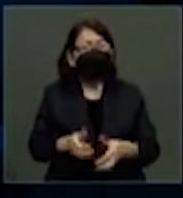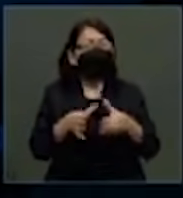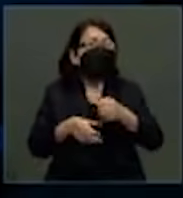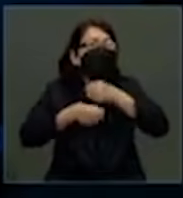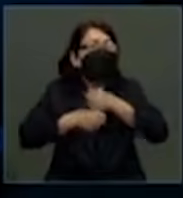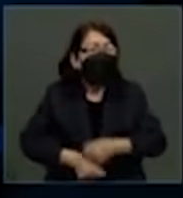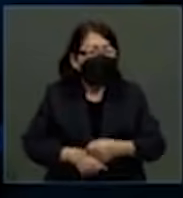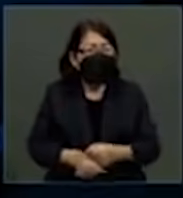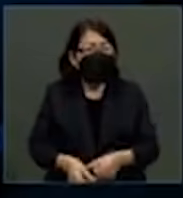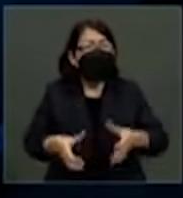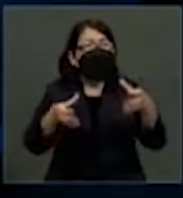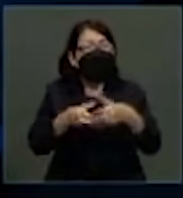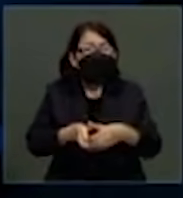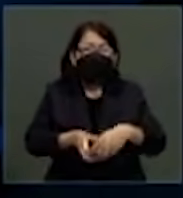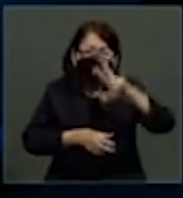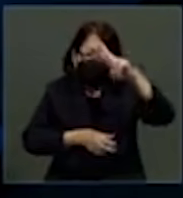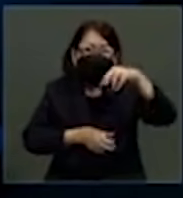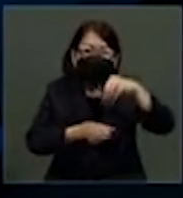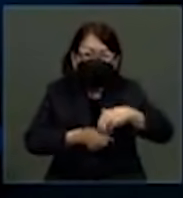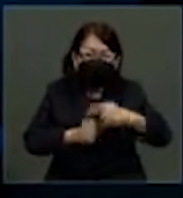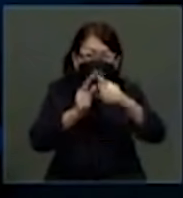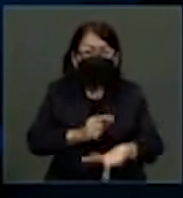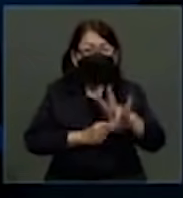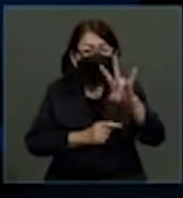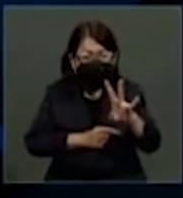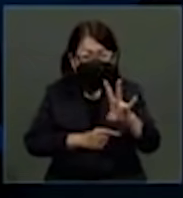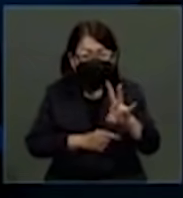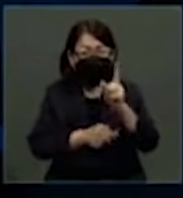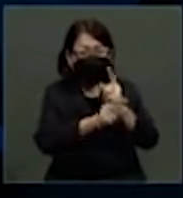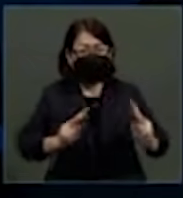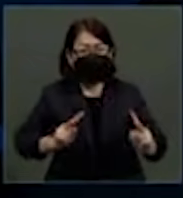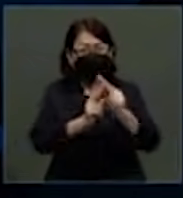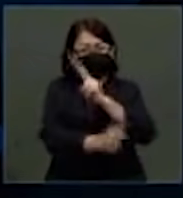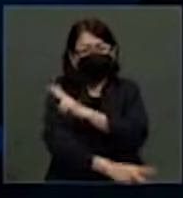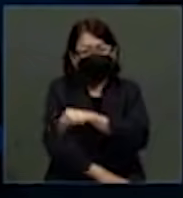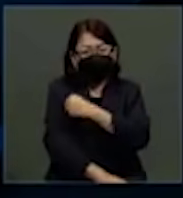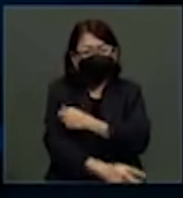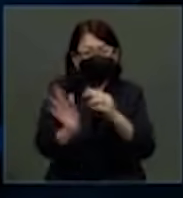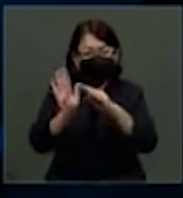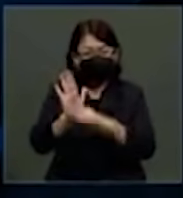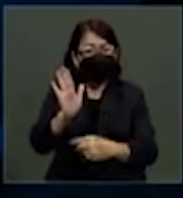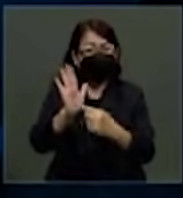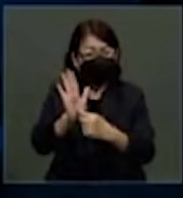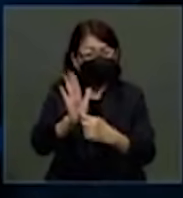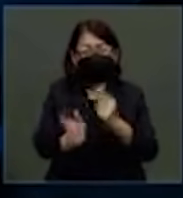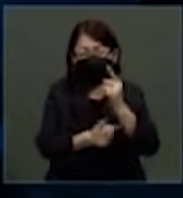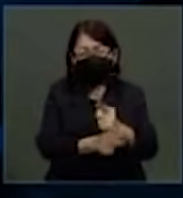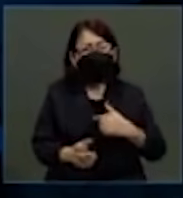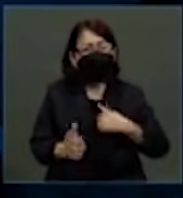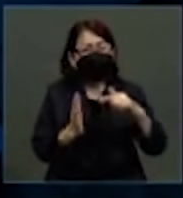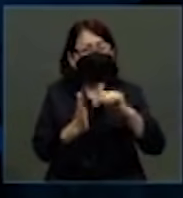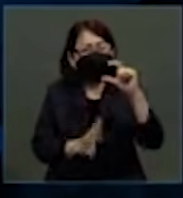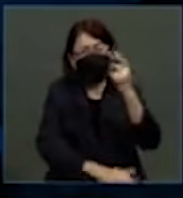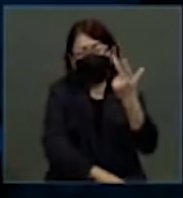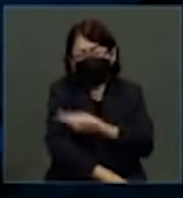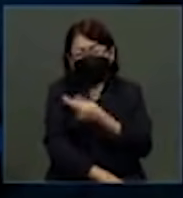ป้องกันโรคในกลุ่มเป้าหมายที่เป็นกลุ่มเสี่ยงในวงเล็บกลุ่มผู้สูงอายุและกลุ่มผู้มีโรคประจำตัวหรือโรค